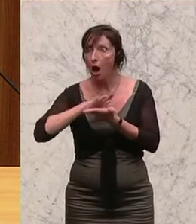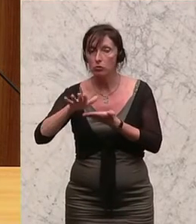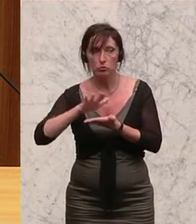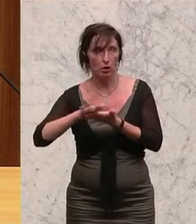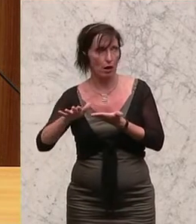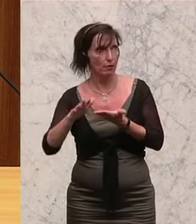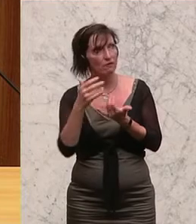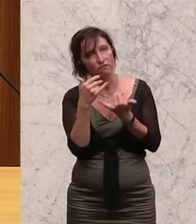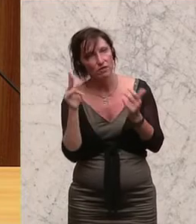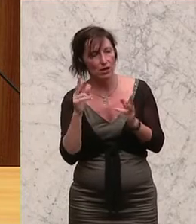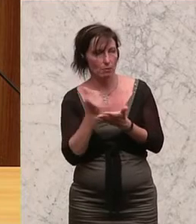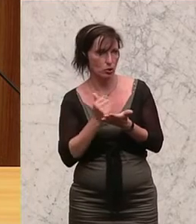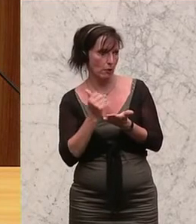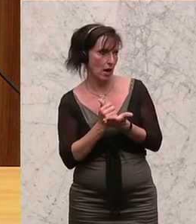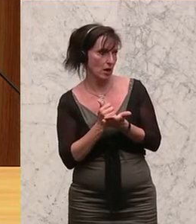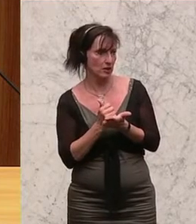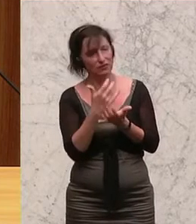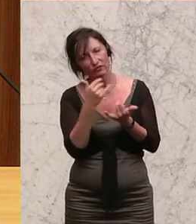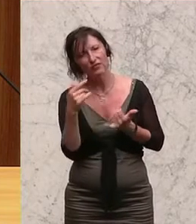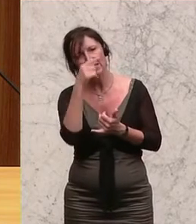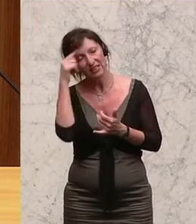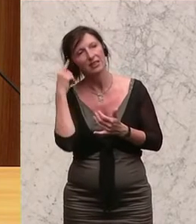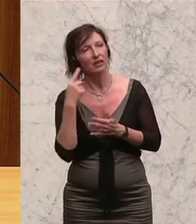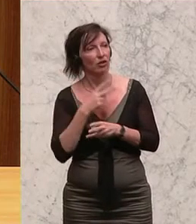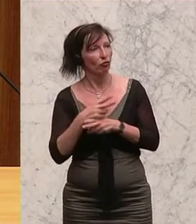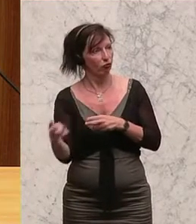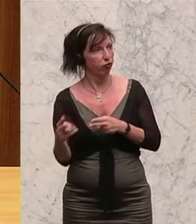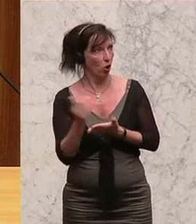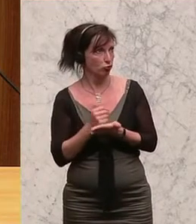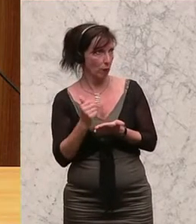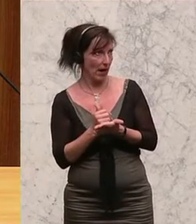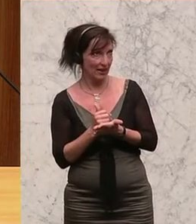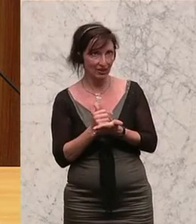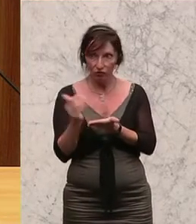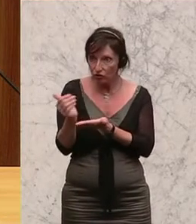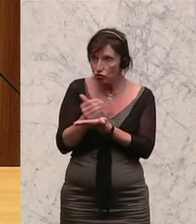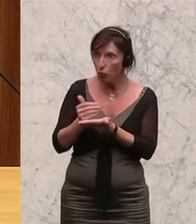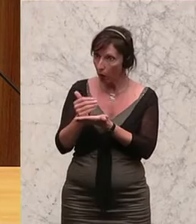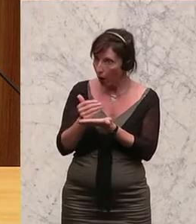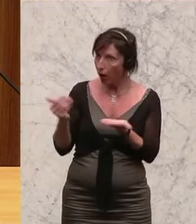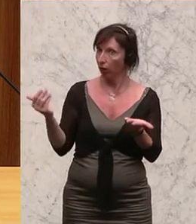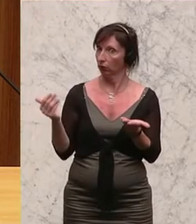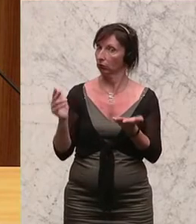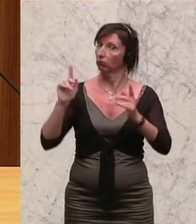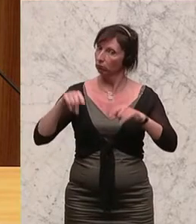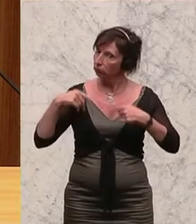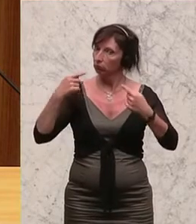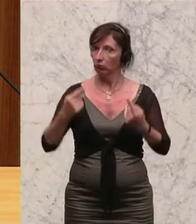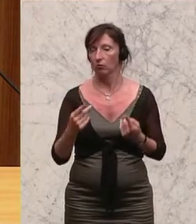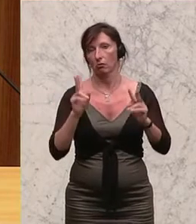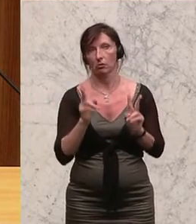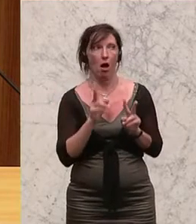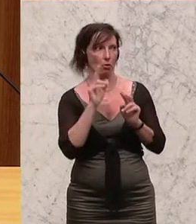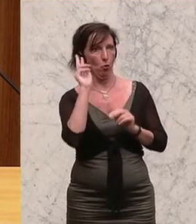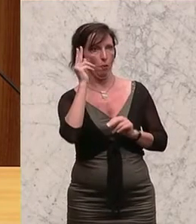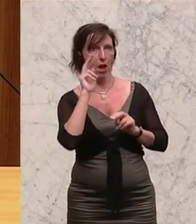gibt es Einsparungspotenziale, sinnvolle Einsparungspotenziale, und aus diesen Einsparungen kann man selbstverständlich dann eine entsprechende